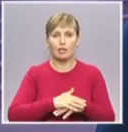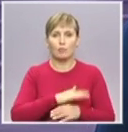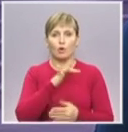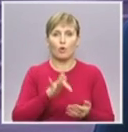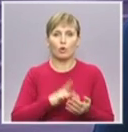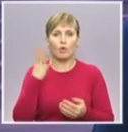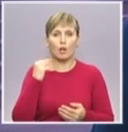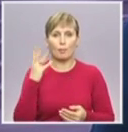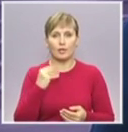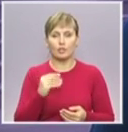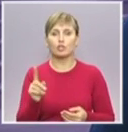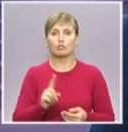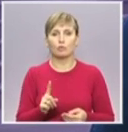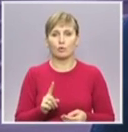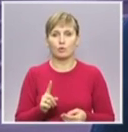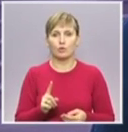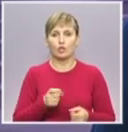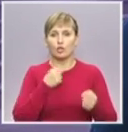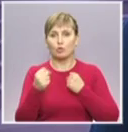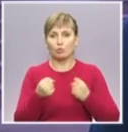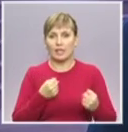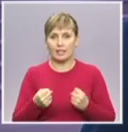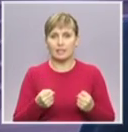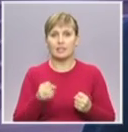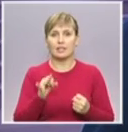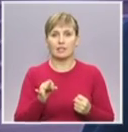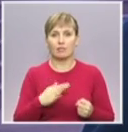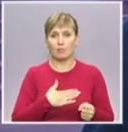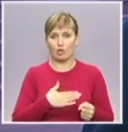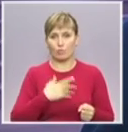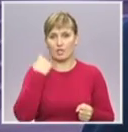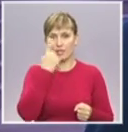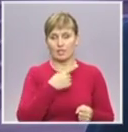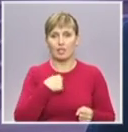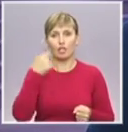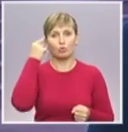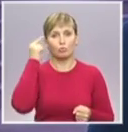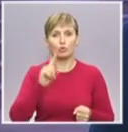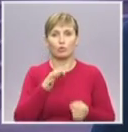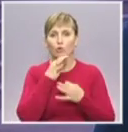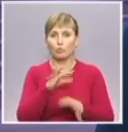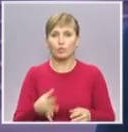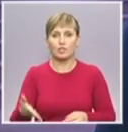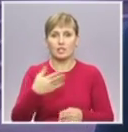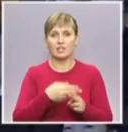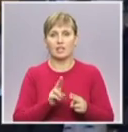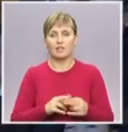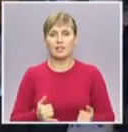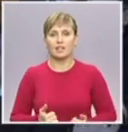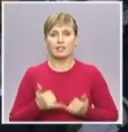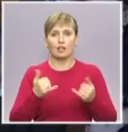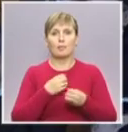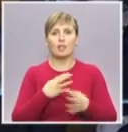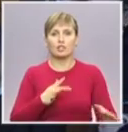города Алматы, что журналисты, и вот в моем лице, я думаю, что любой из нас этого достоин.